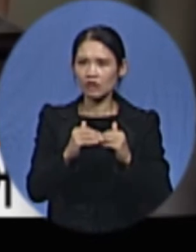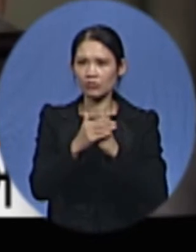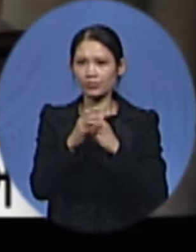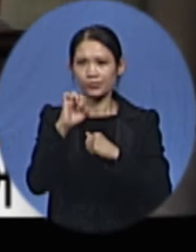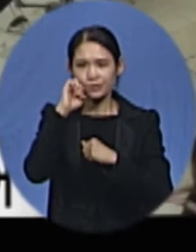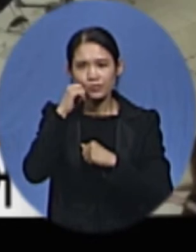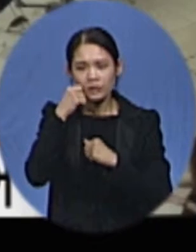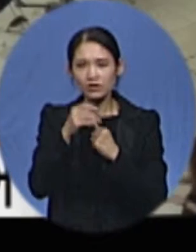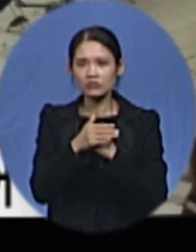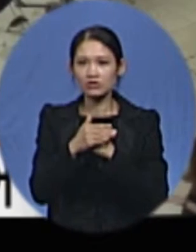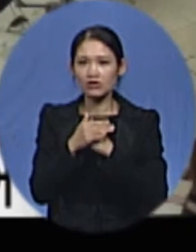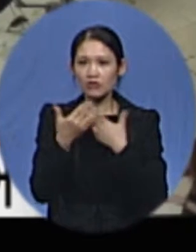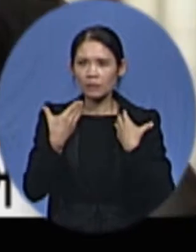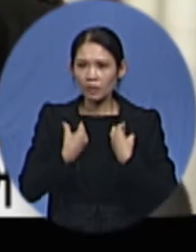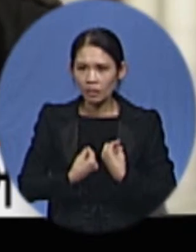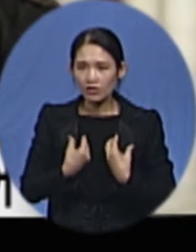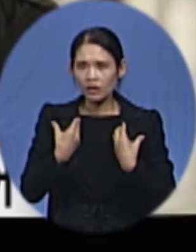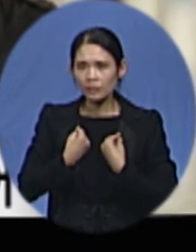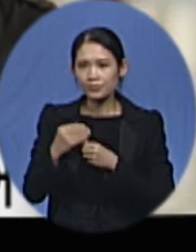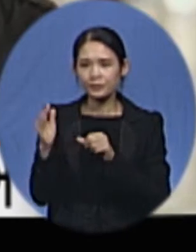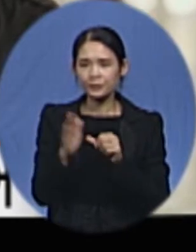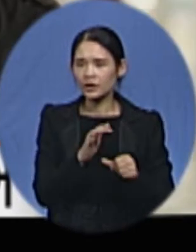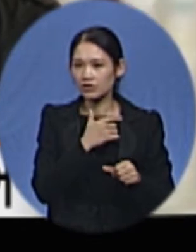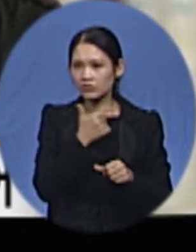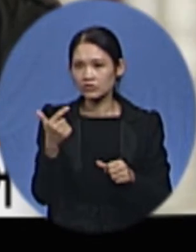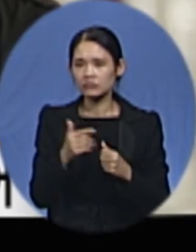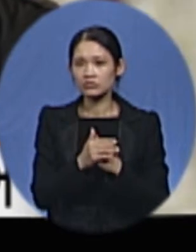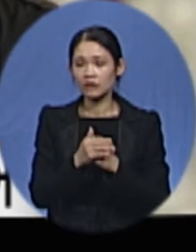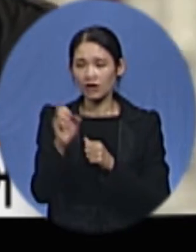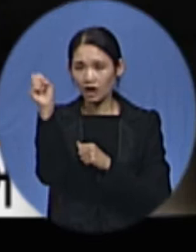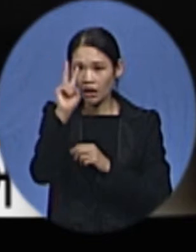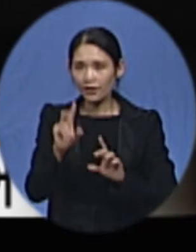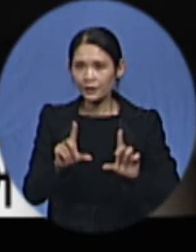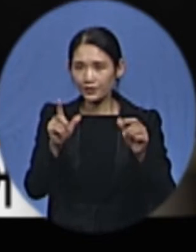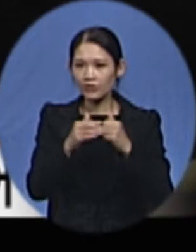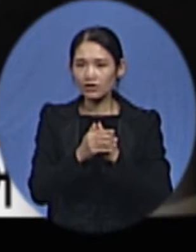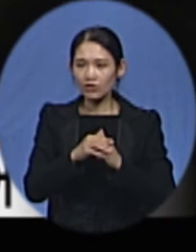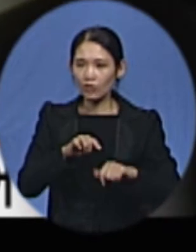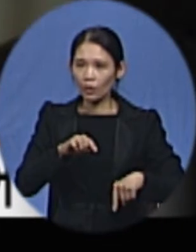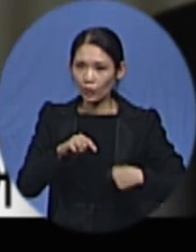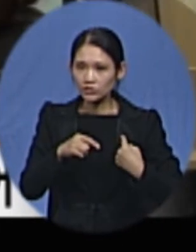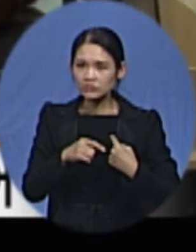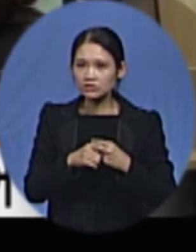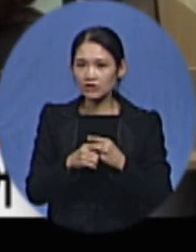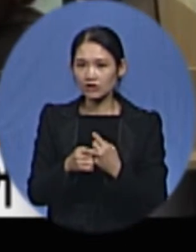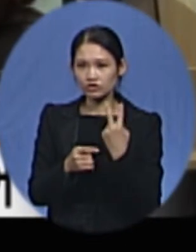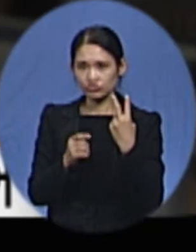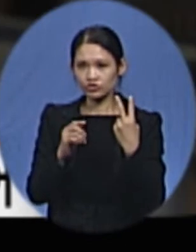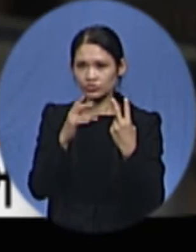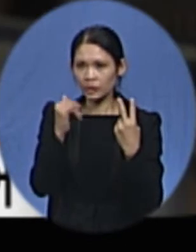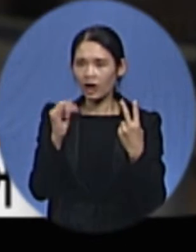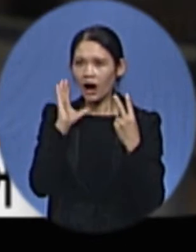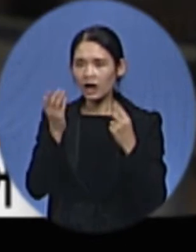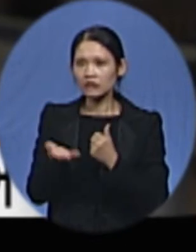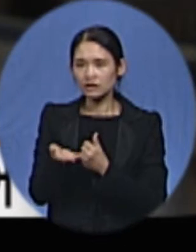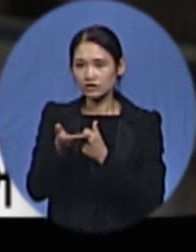번번이 좌절하게 된다. 그러던 어느 날 홀로 두 아이를 키우는 싱글맘